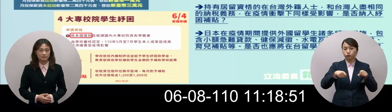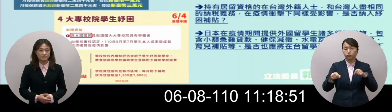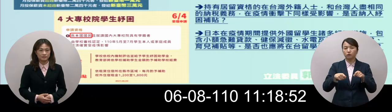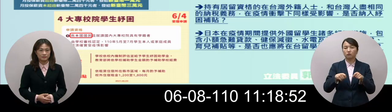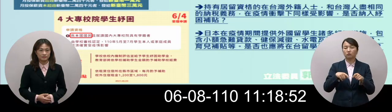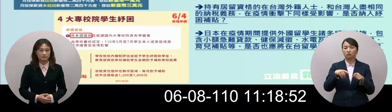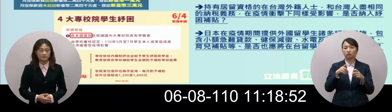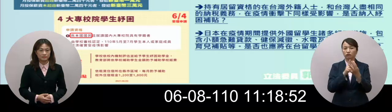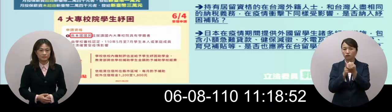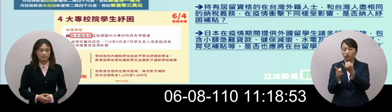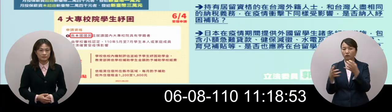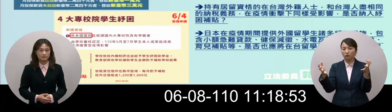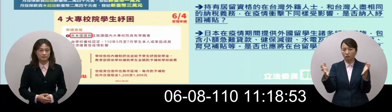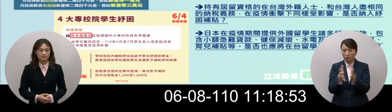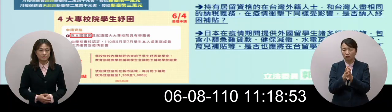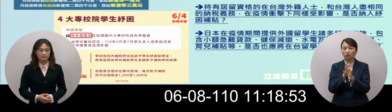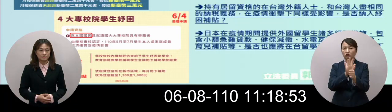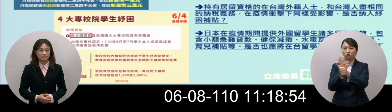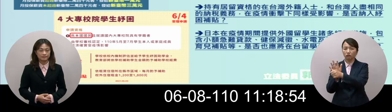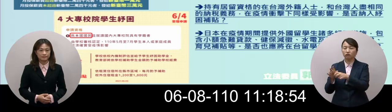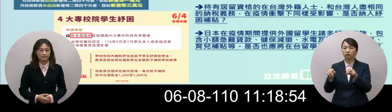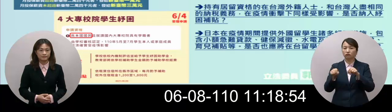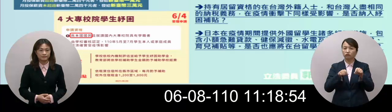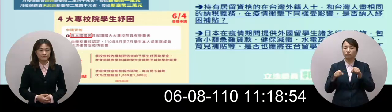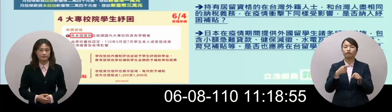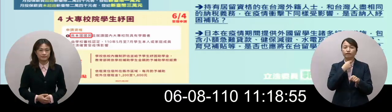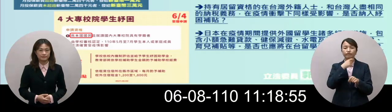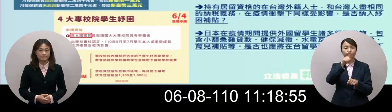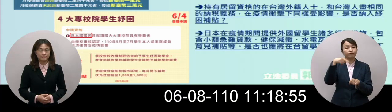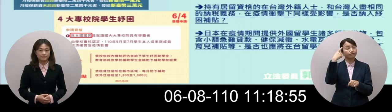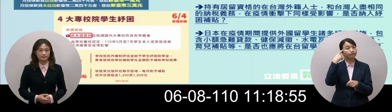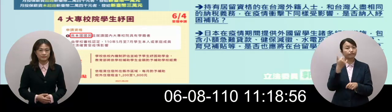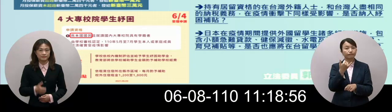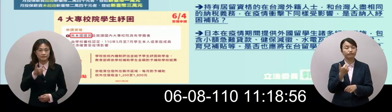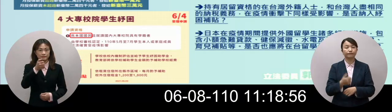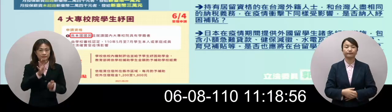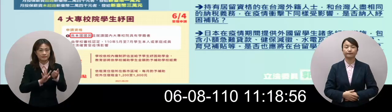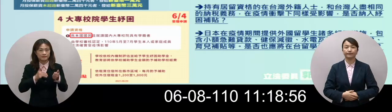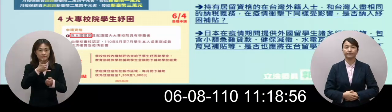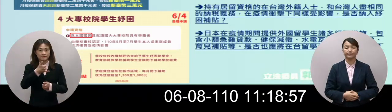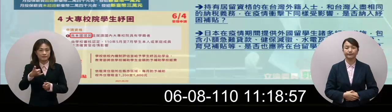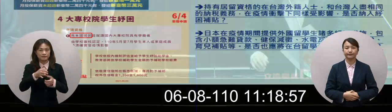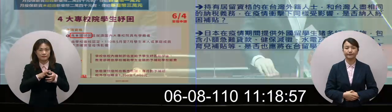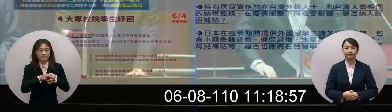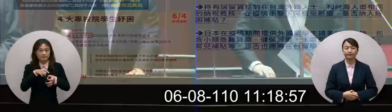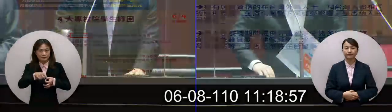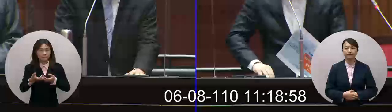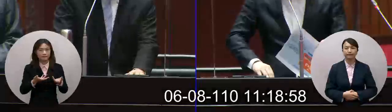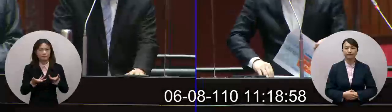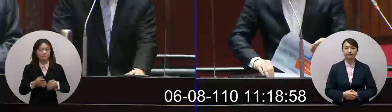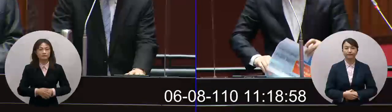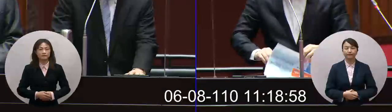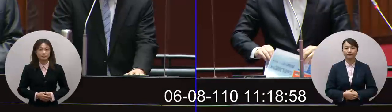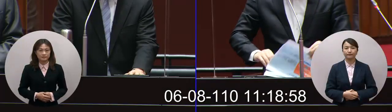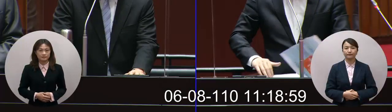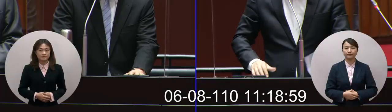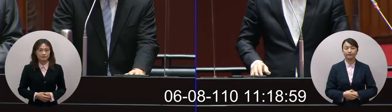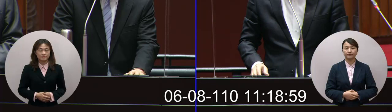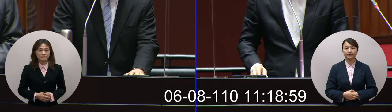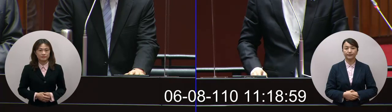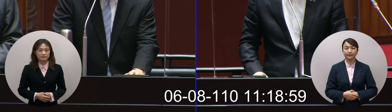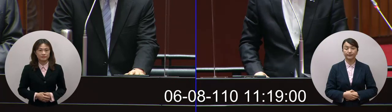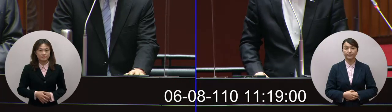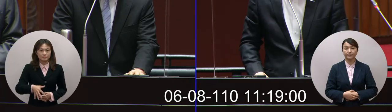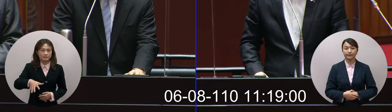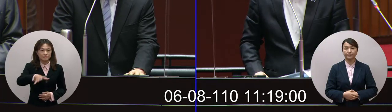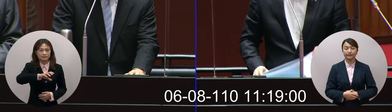分，这些我们都应该善待啊。院长，我想听听您的看法。 哦，谢谢委员来关心啊。咱今个礼